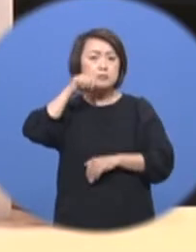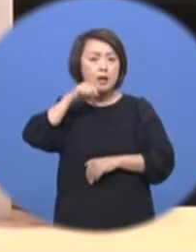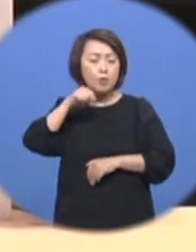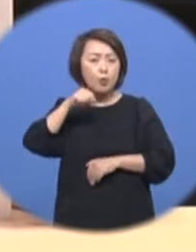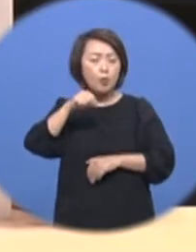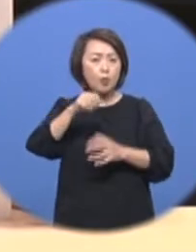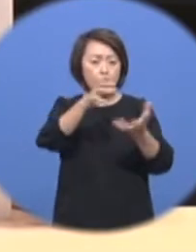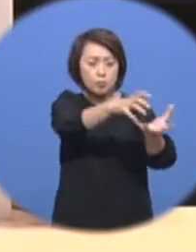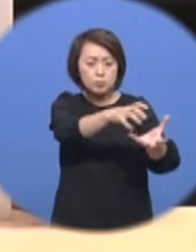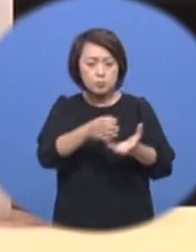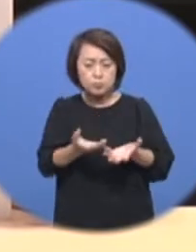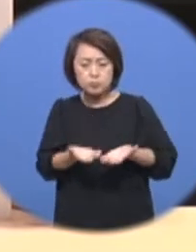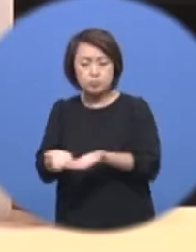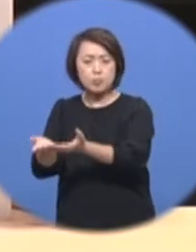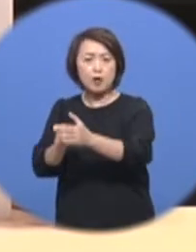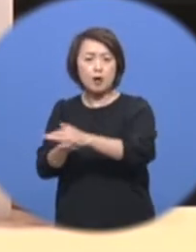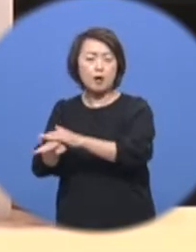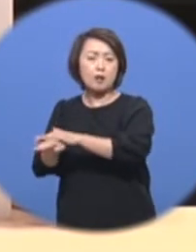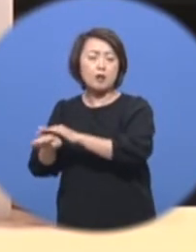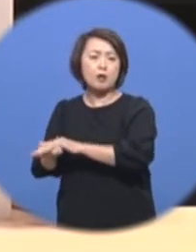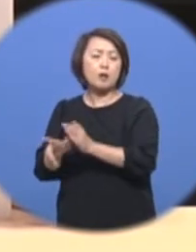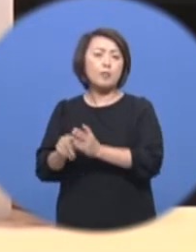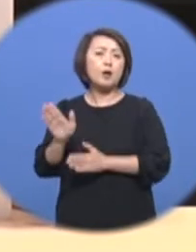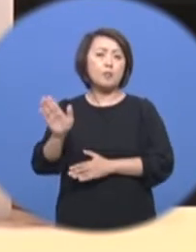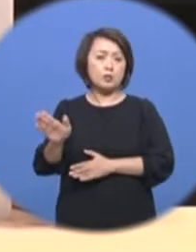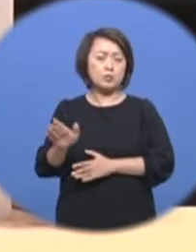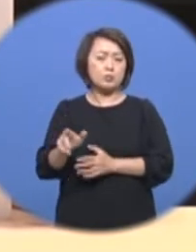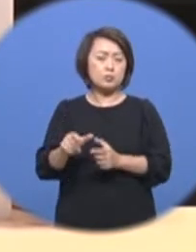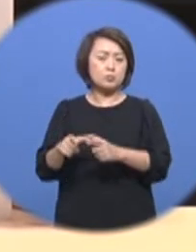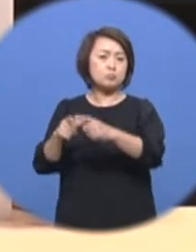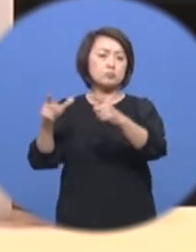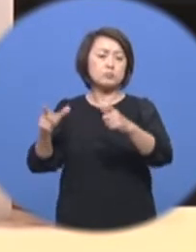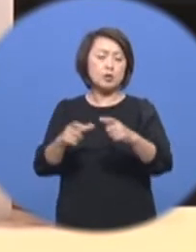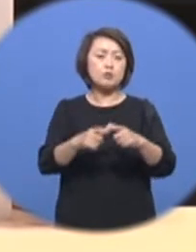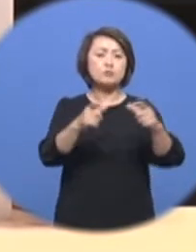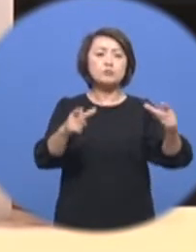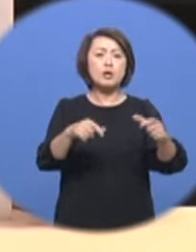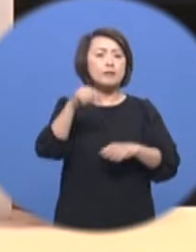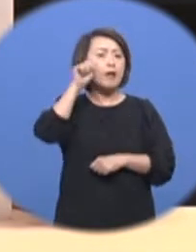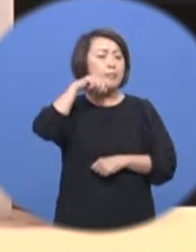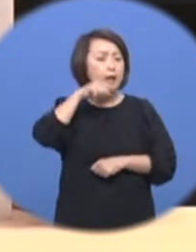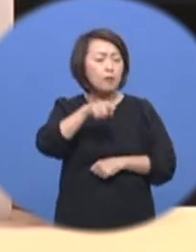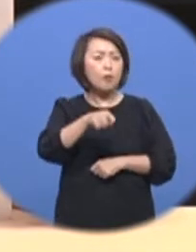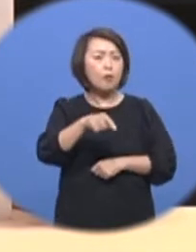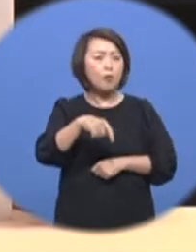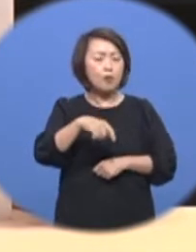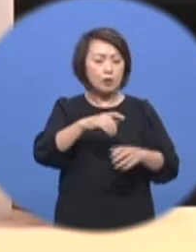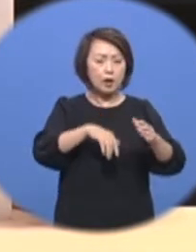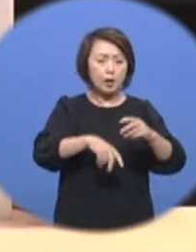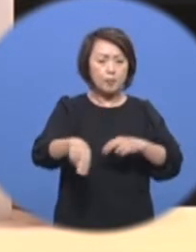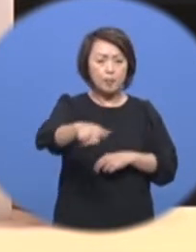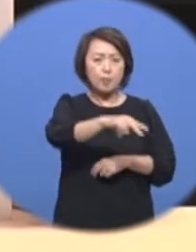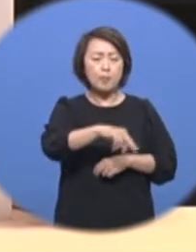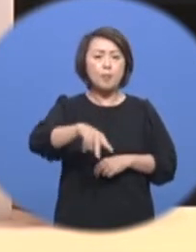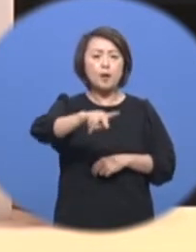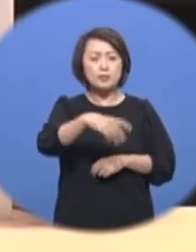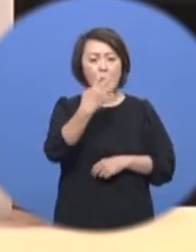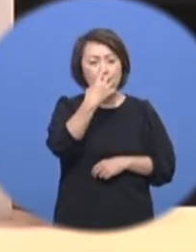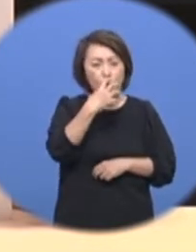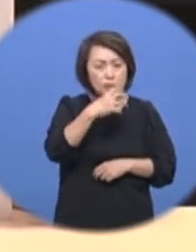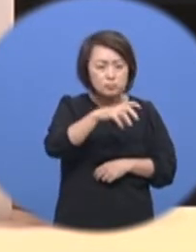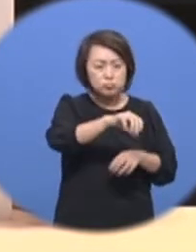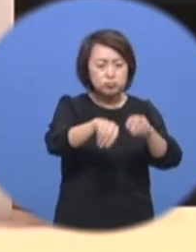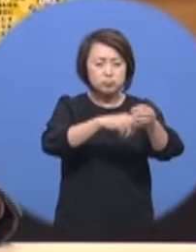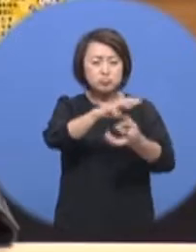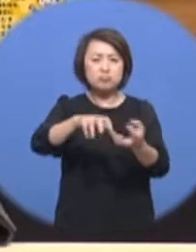ありますし、増えてしまった猫が野良猫になってゴミを荒らしたりして苦情が出てしまうこ